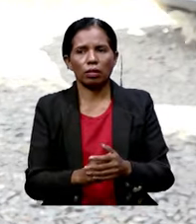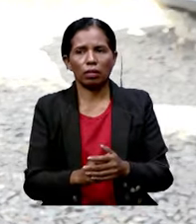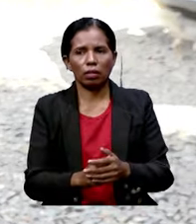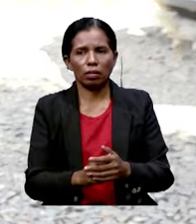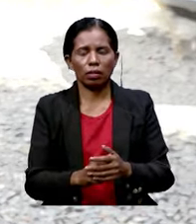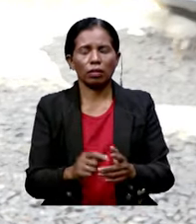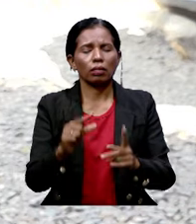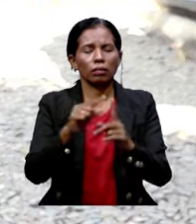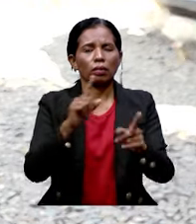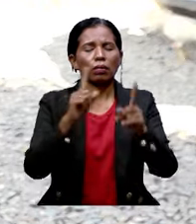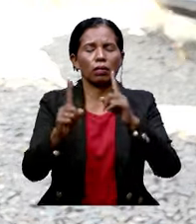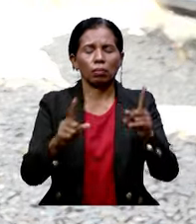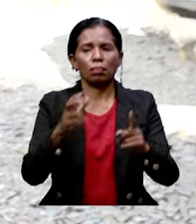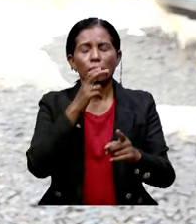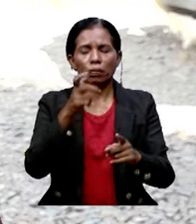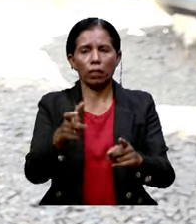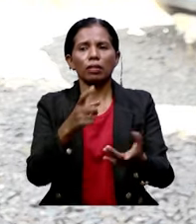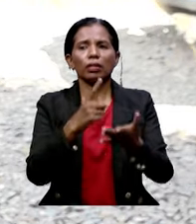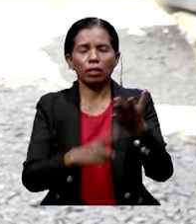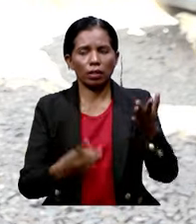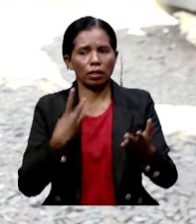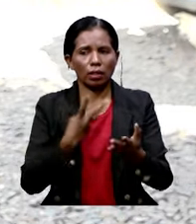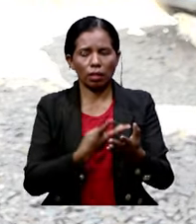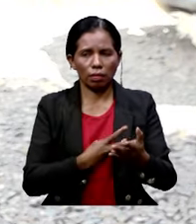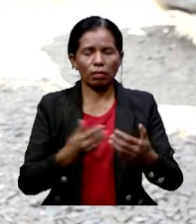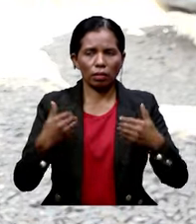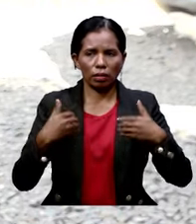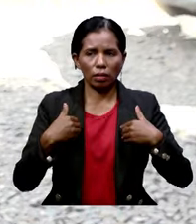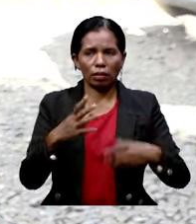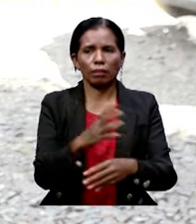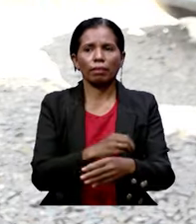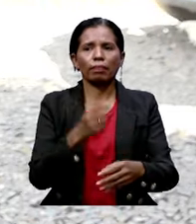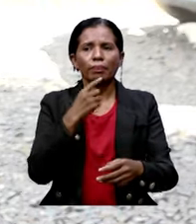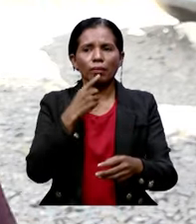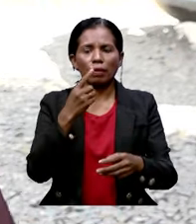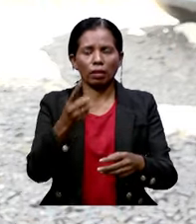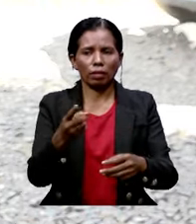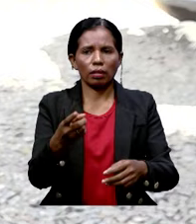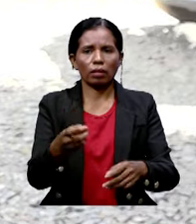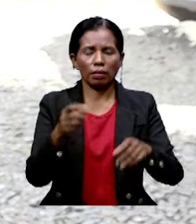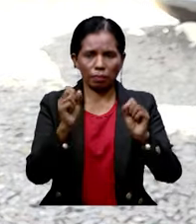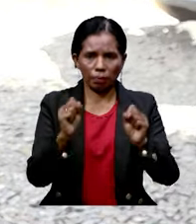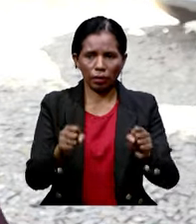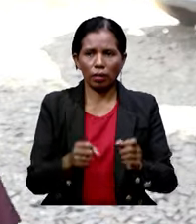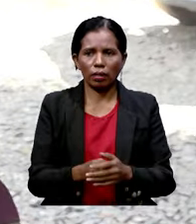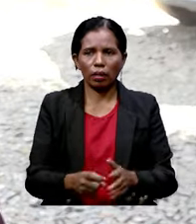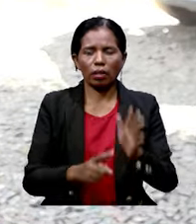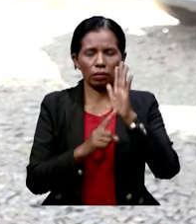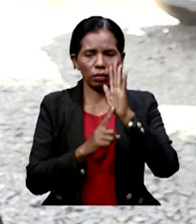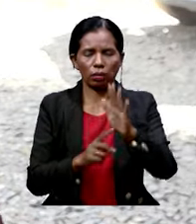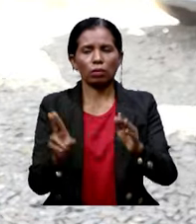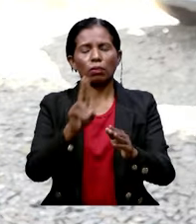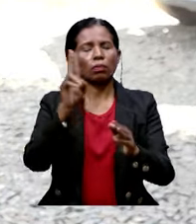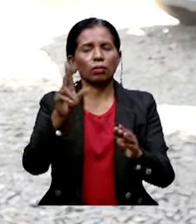portugues ne saida. Entang ami iha ona tradusang iha pa tradutor iha ne ona pe ambele fuaten siro